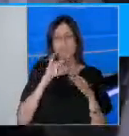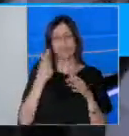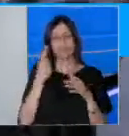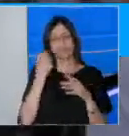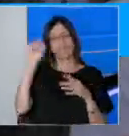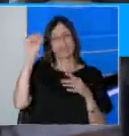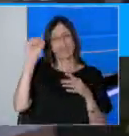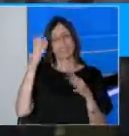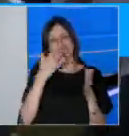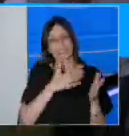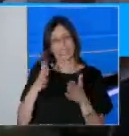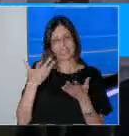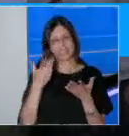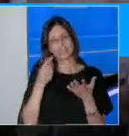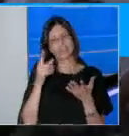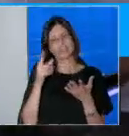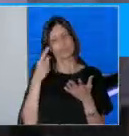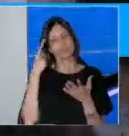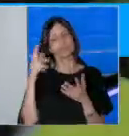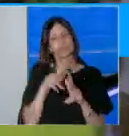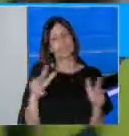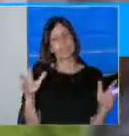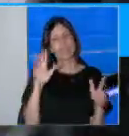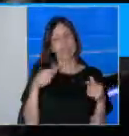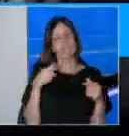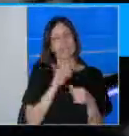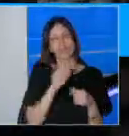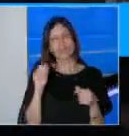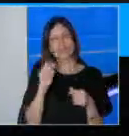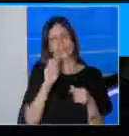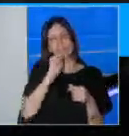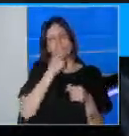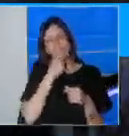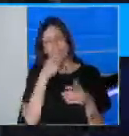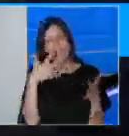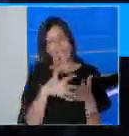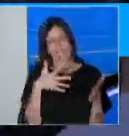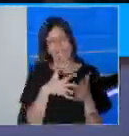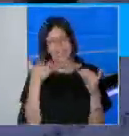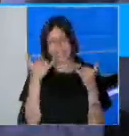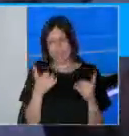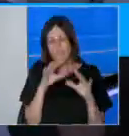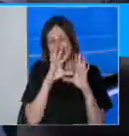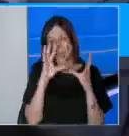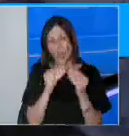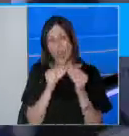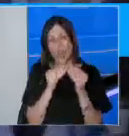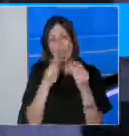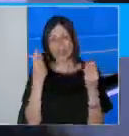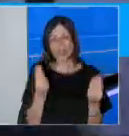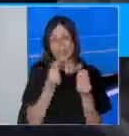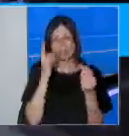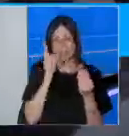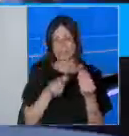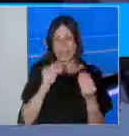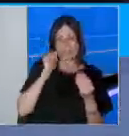ועל פי הערכות מצב שקשורות גם בנושא המודיעיני והחקירתי. כרגע כל האירועים שמתוכננים